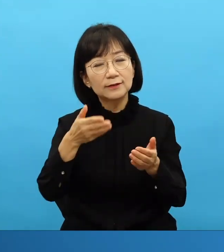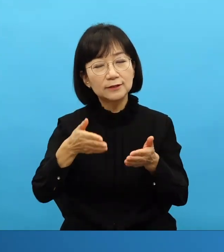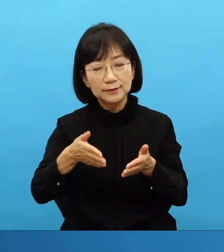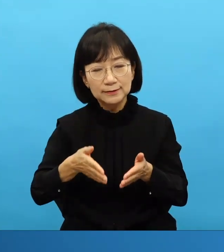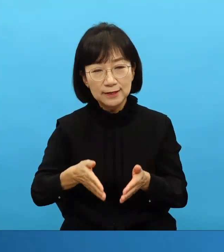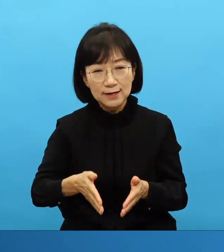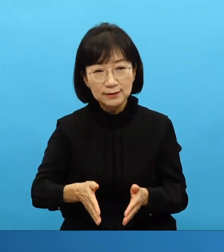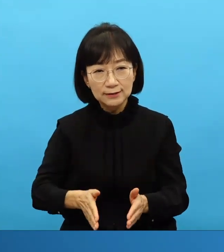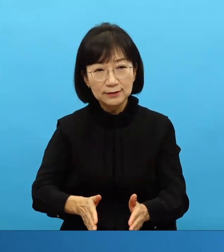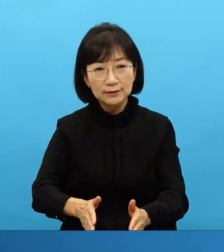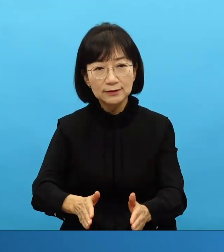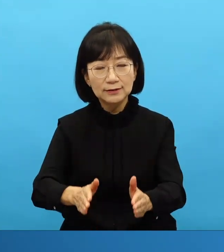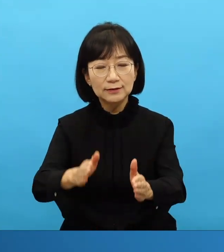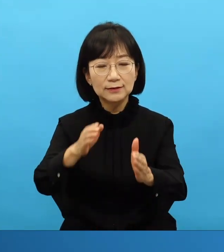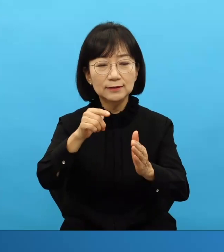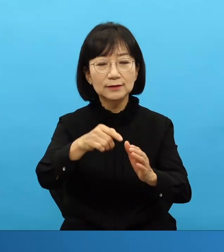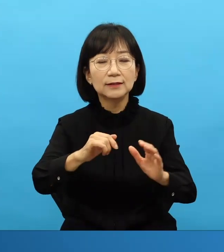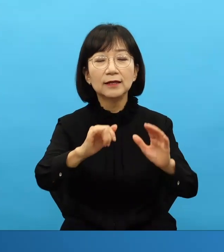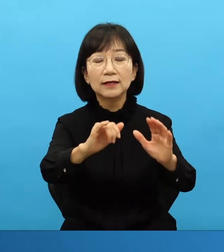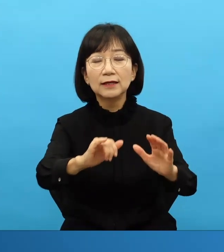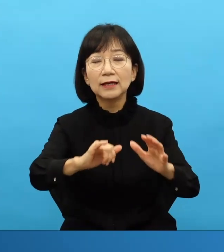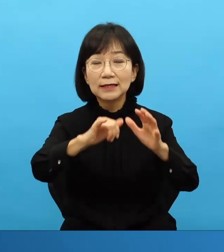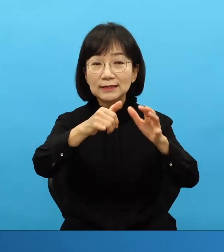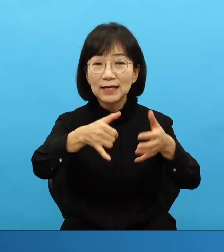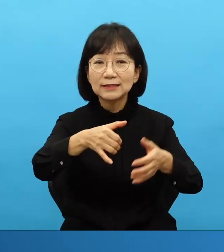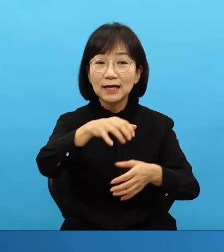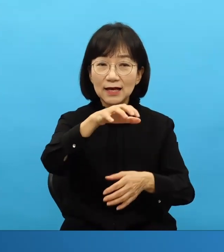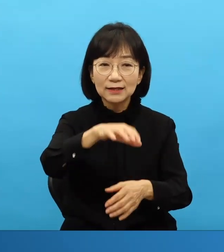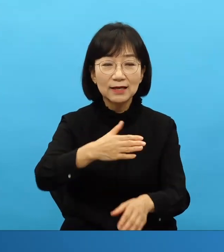피로써 거듭나니 이